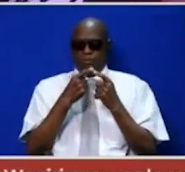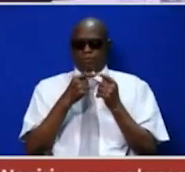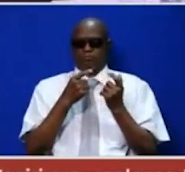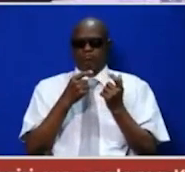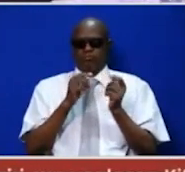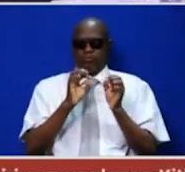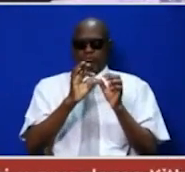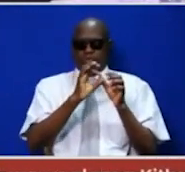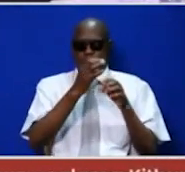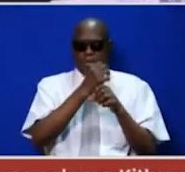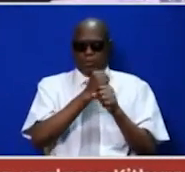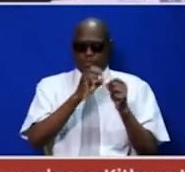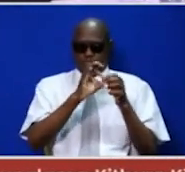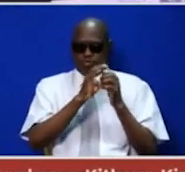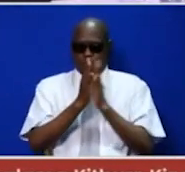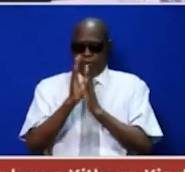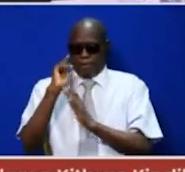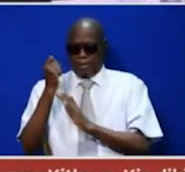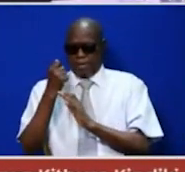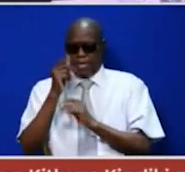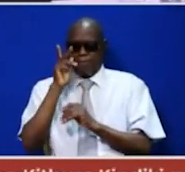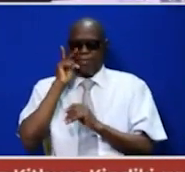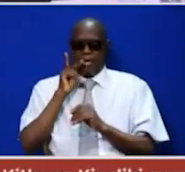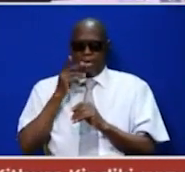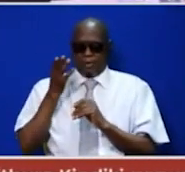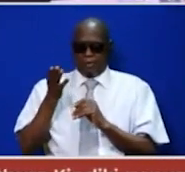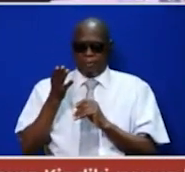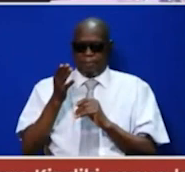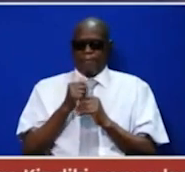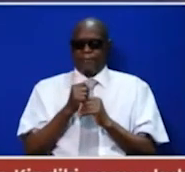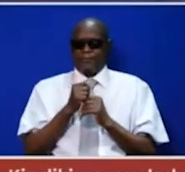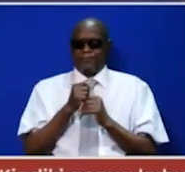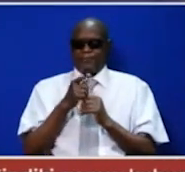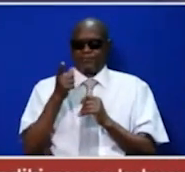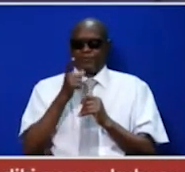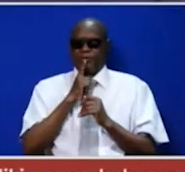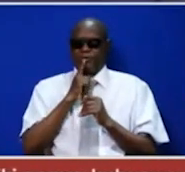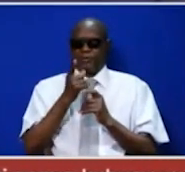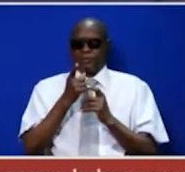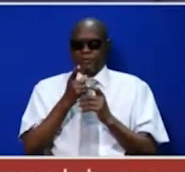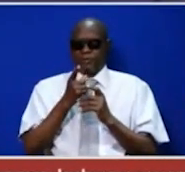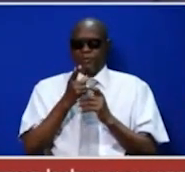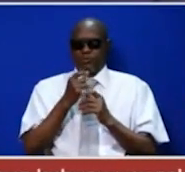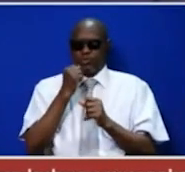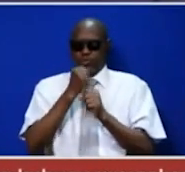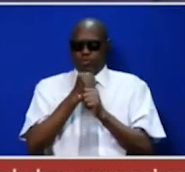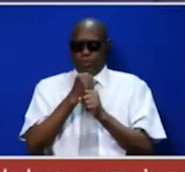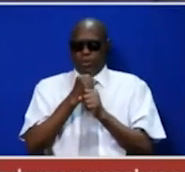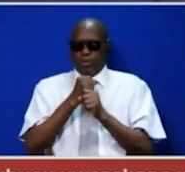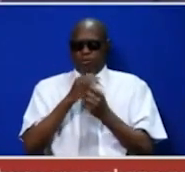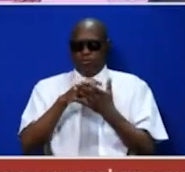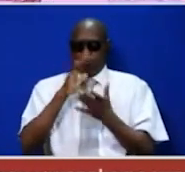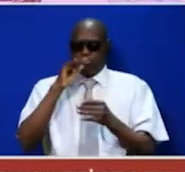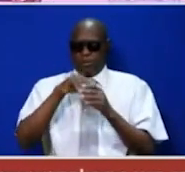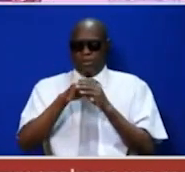Kenya uliofanyika katika makao yake rasmi ya Karen, naibu rais hata hivyo alisifia juhudi za Umoja wa Mataifa kuwekeza zaidi nchini.